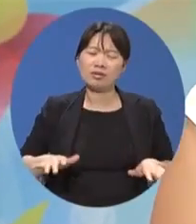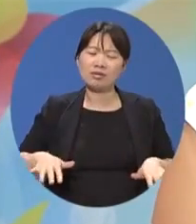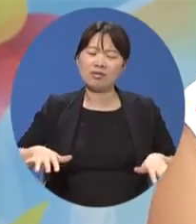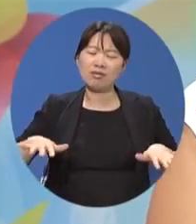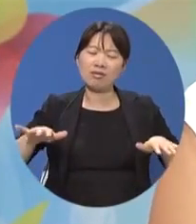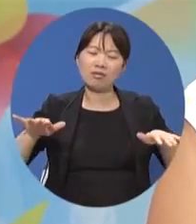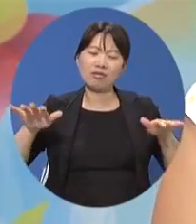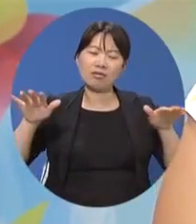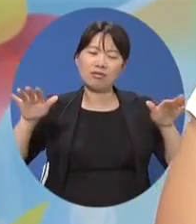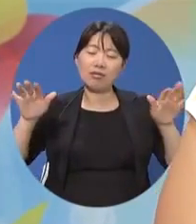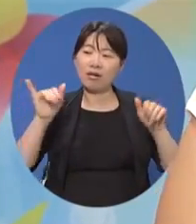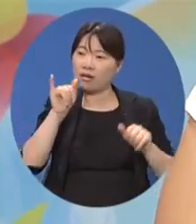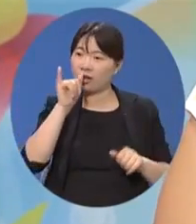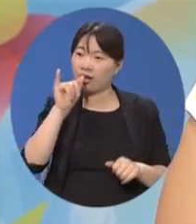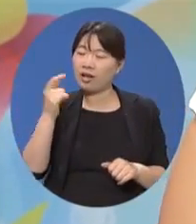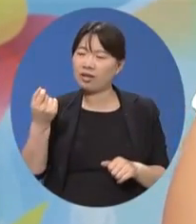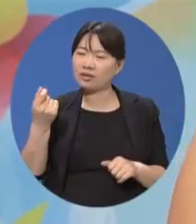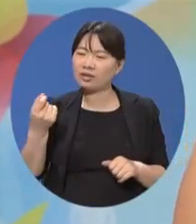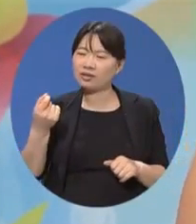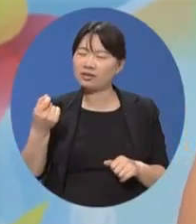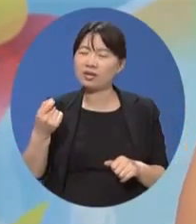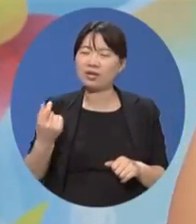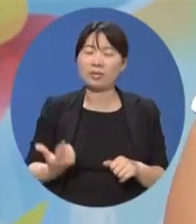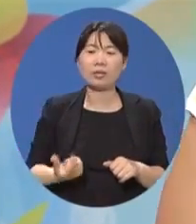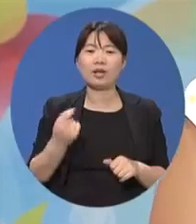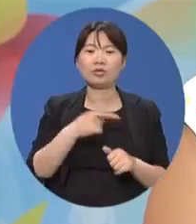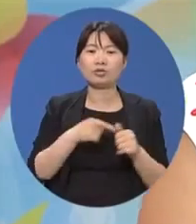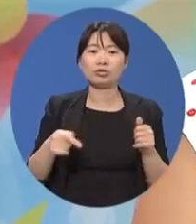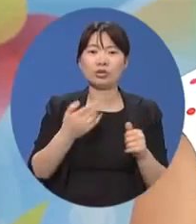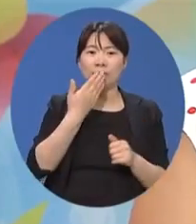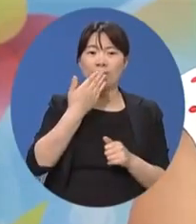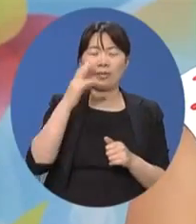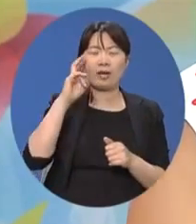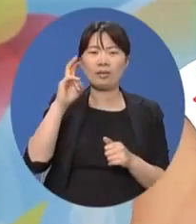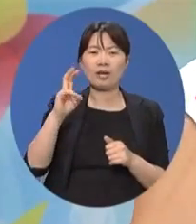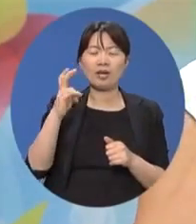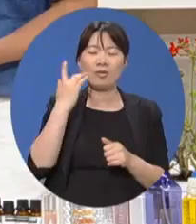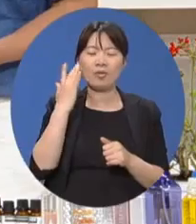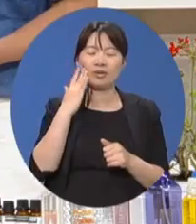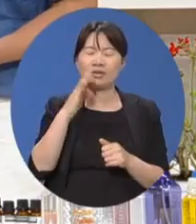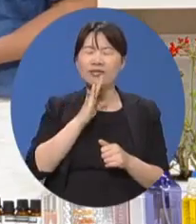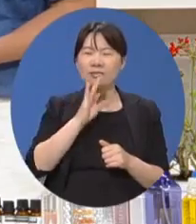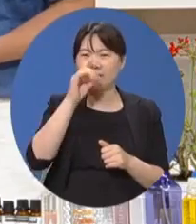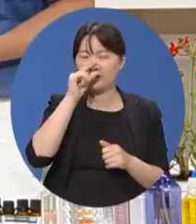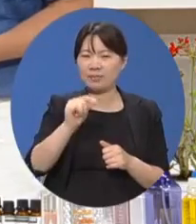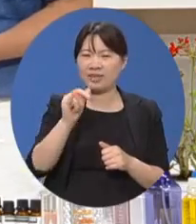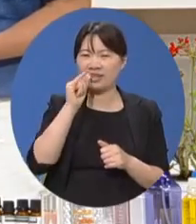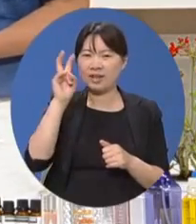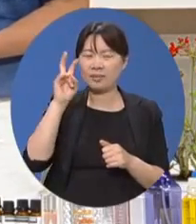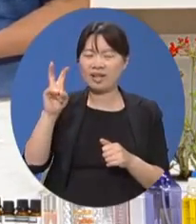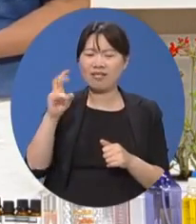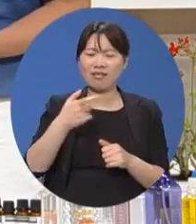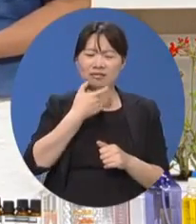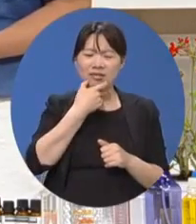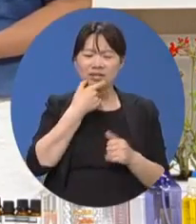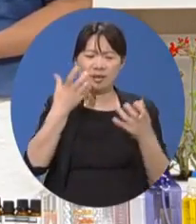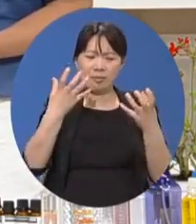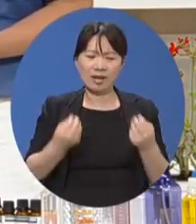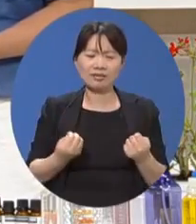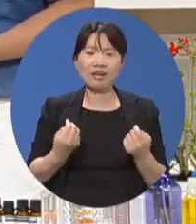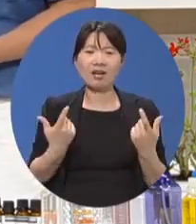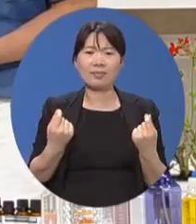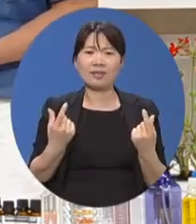못하노라 다니시죠 네오 이렇게 하면 바로 죽일 수가 있군요 5개를 개재 유라 군요 7월이 규제 많은데요